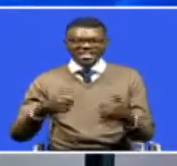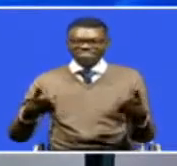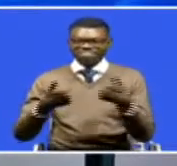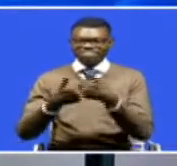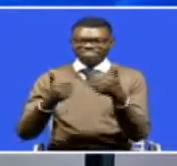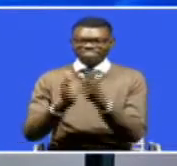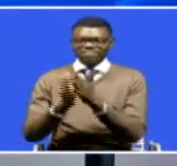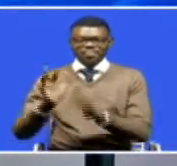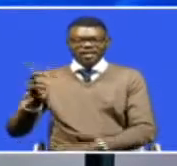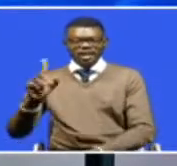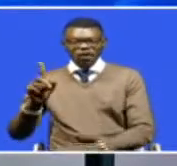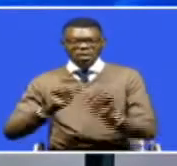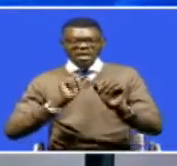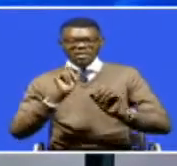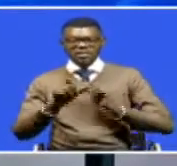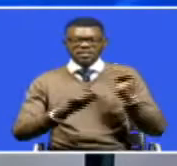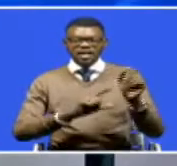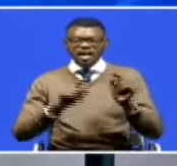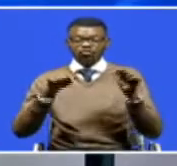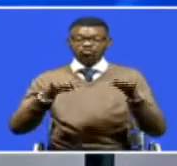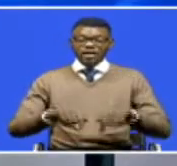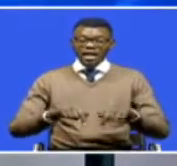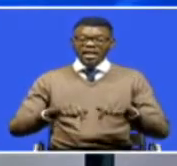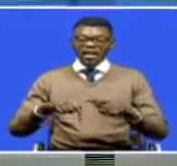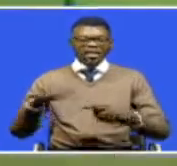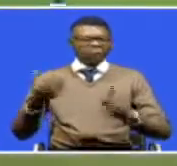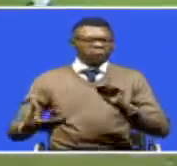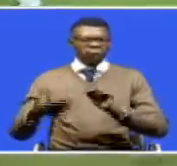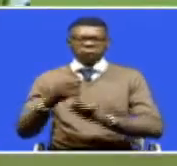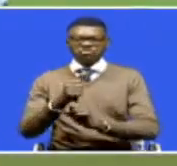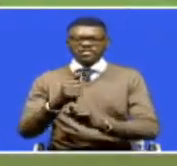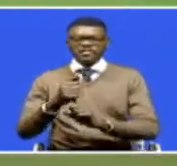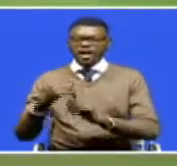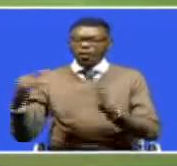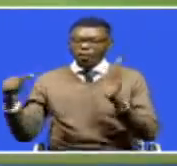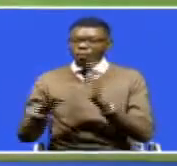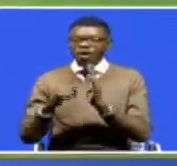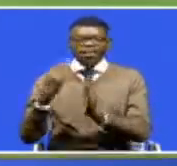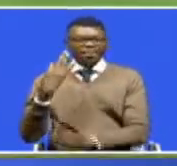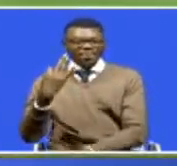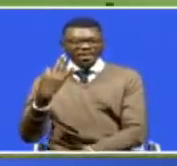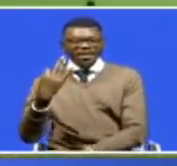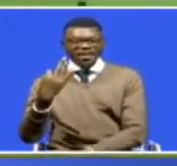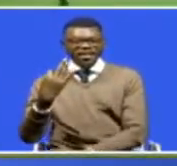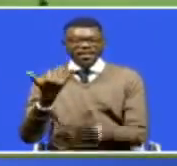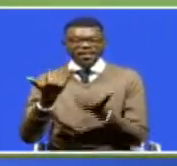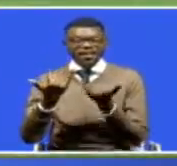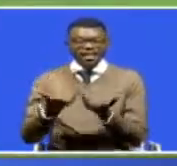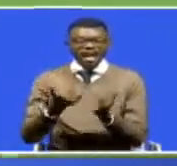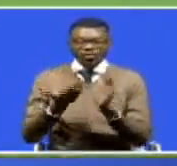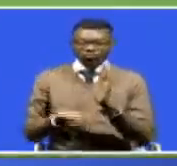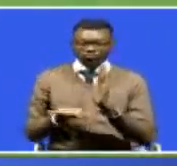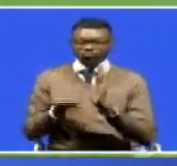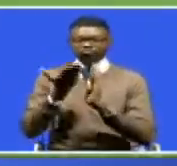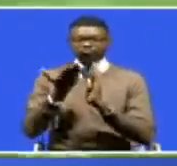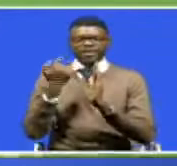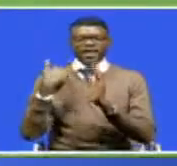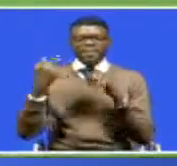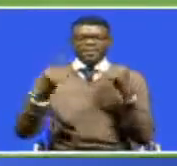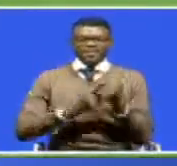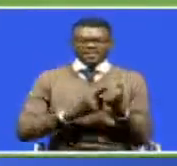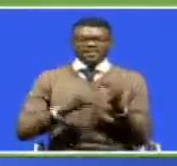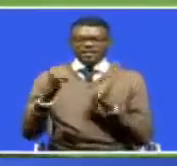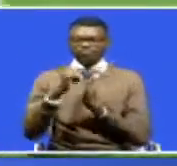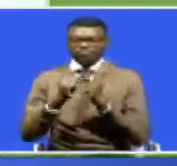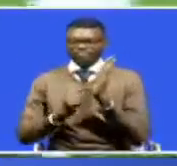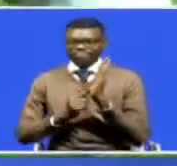Nairobi City Stars na kupata alama tatu ambazo zimemwezesha mabingwa hao watetezi kukua hadi nafasi ya sita kwenye jedwali la ligi